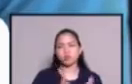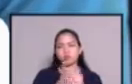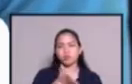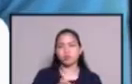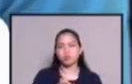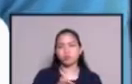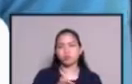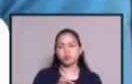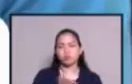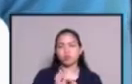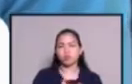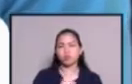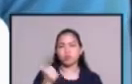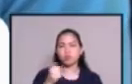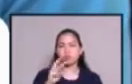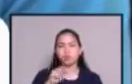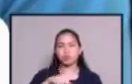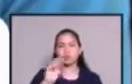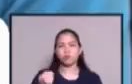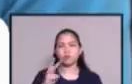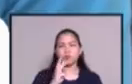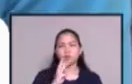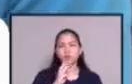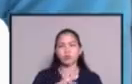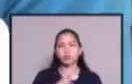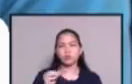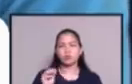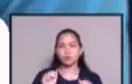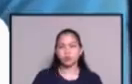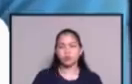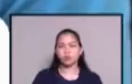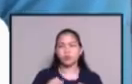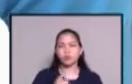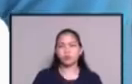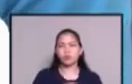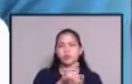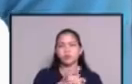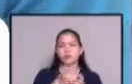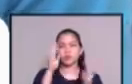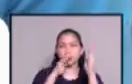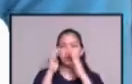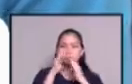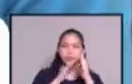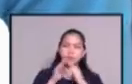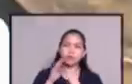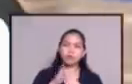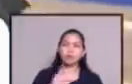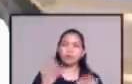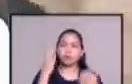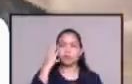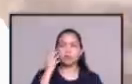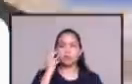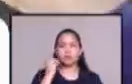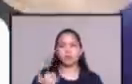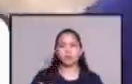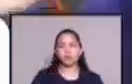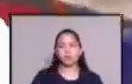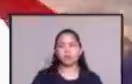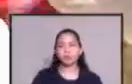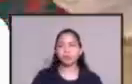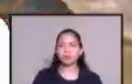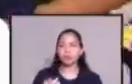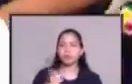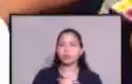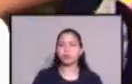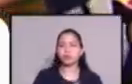flow doon sa Manila Water para kahit papaano ay maibsan yung ano yung problemang nararanasan sa ngayon. Nagpahiram na rin